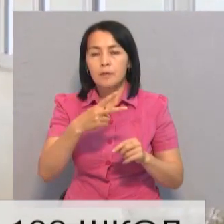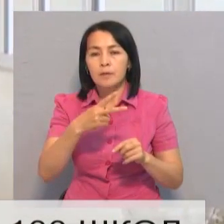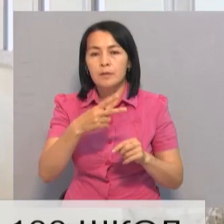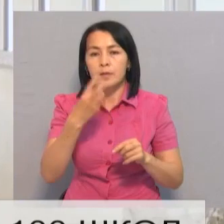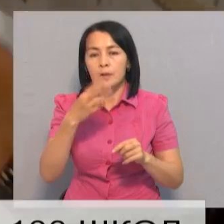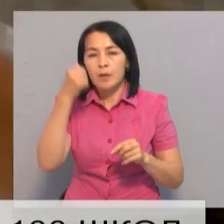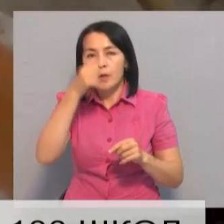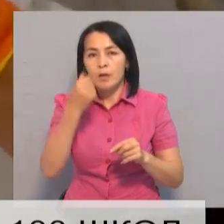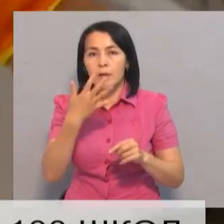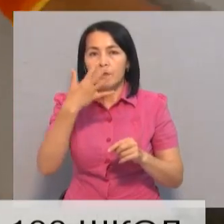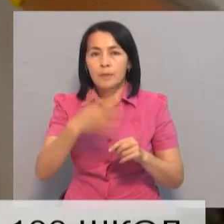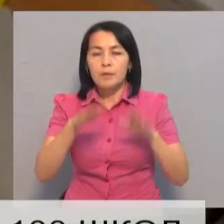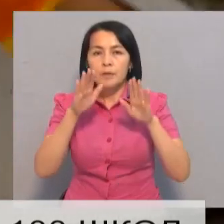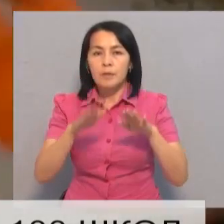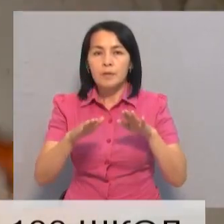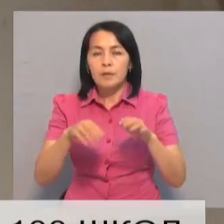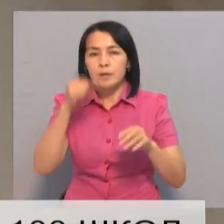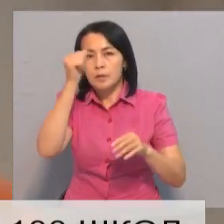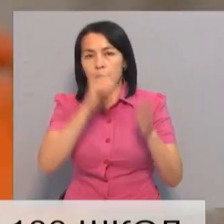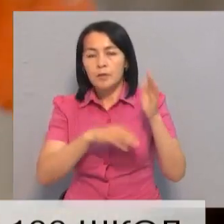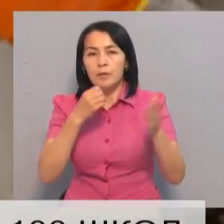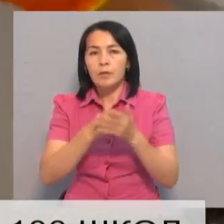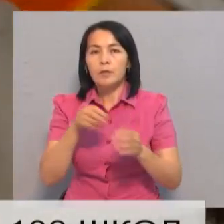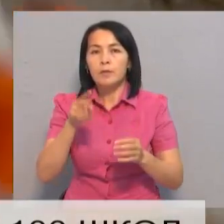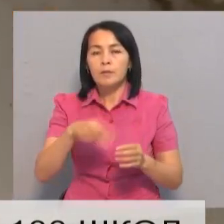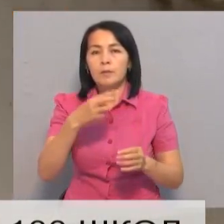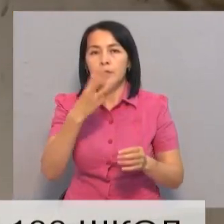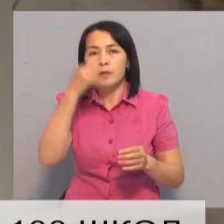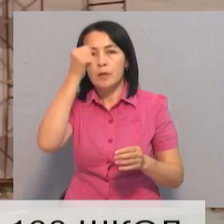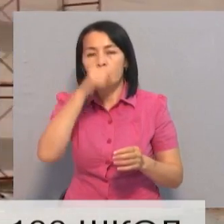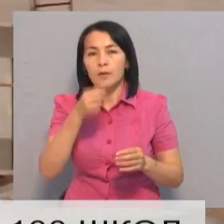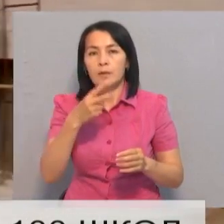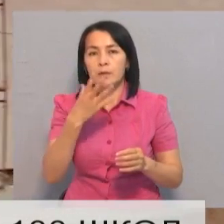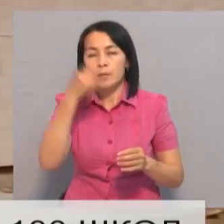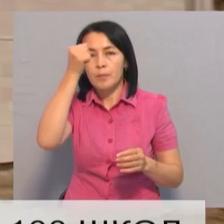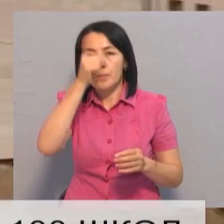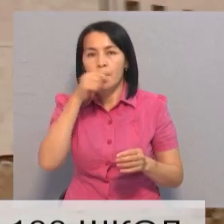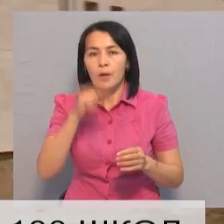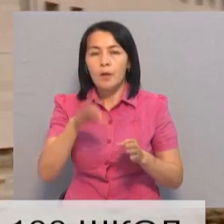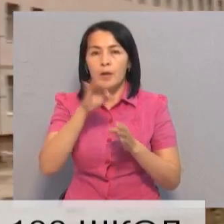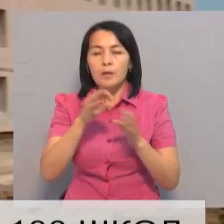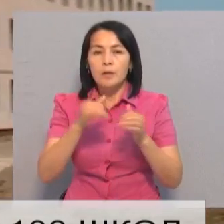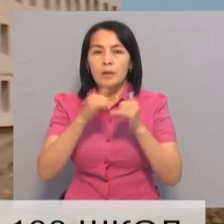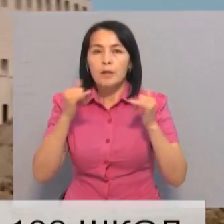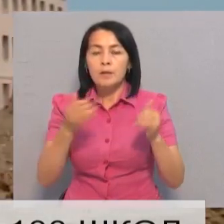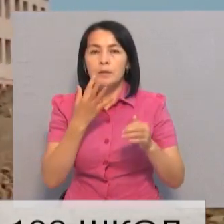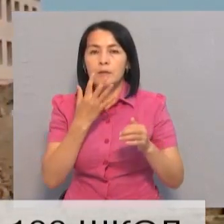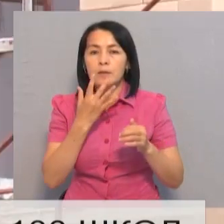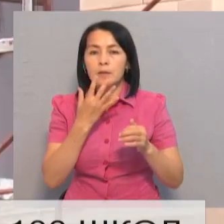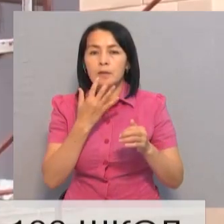которые будут введены в эксплуатацию до конца года. С 2023 года по 2025 годы в целях реализации